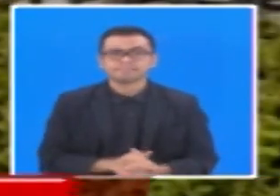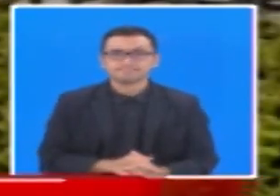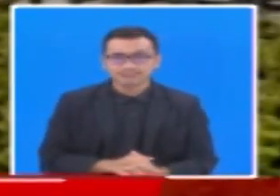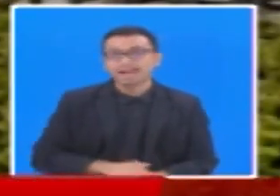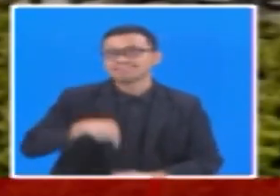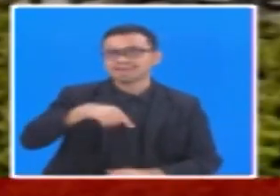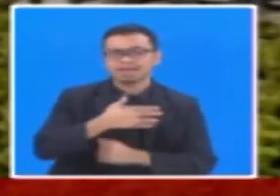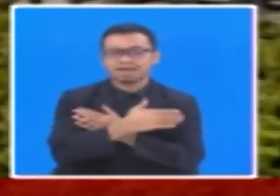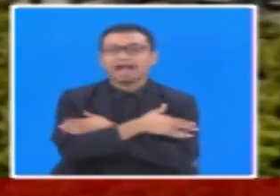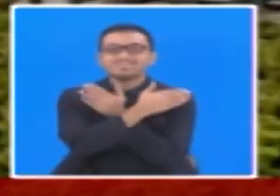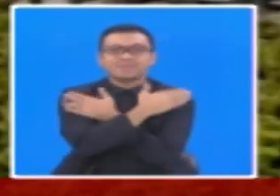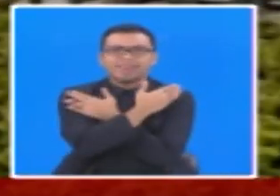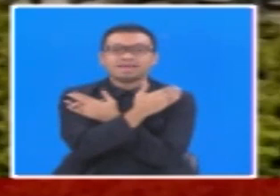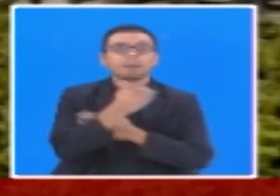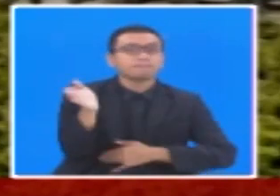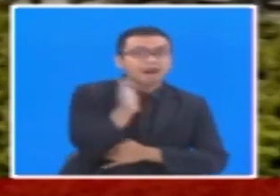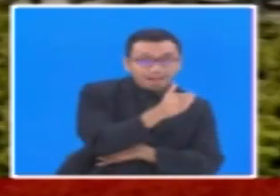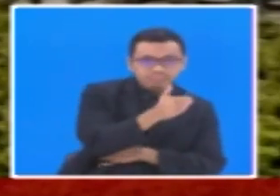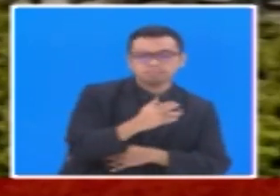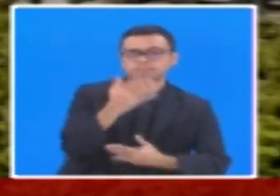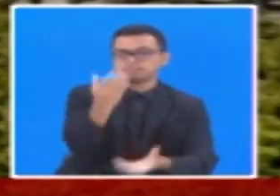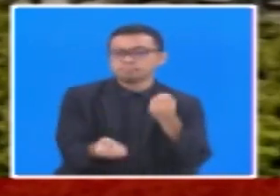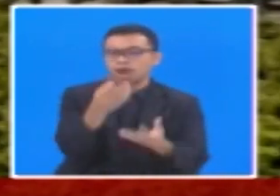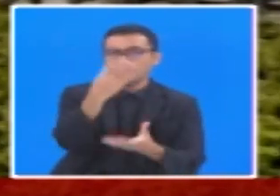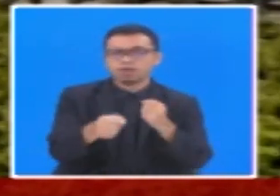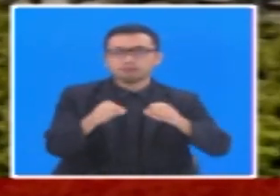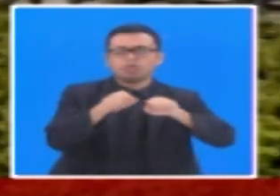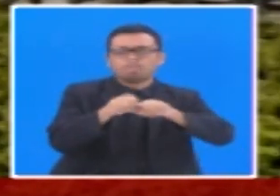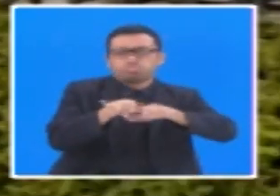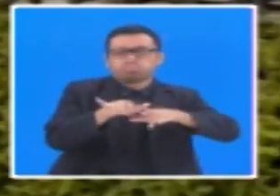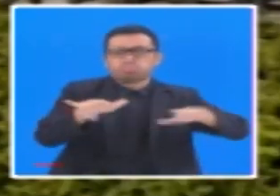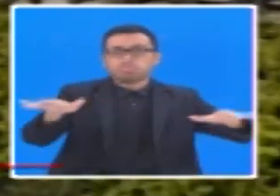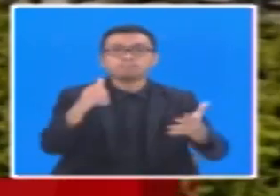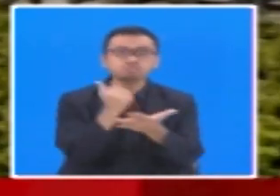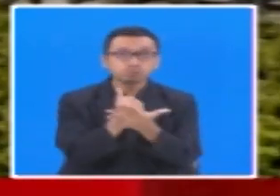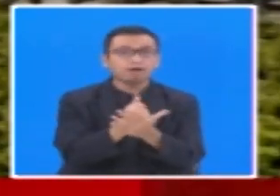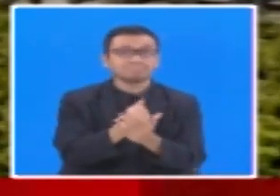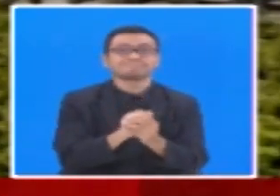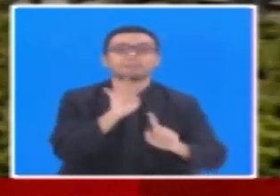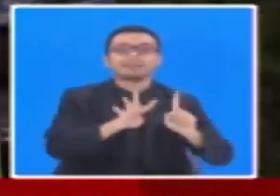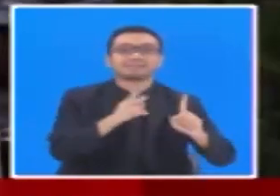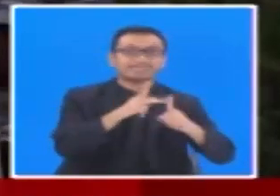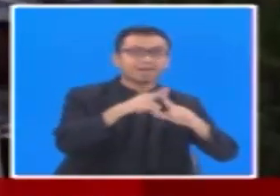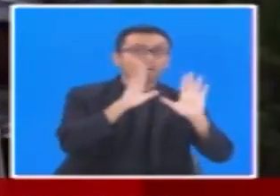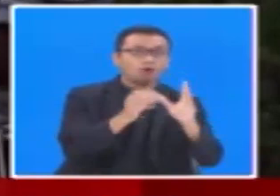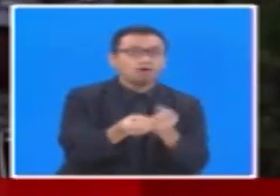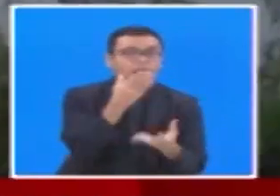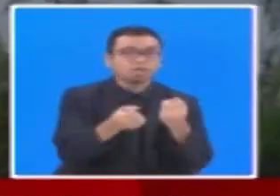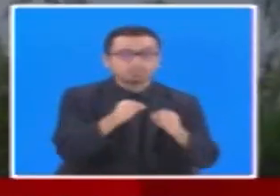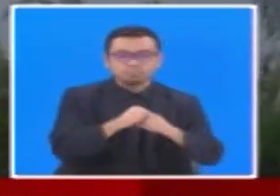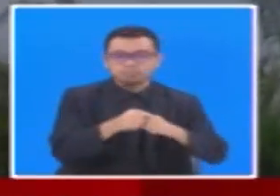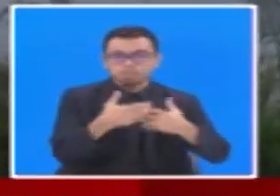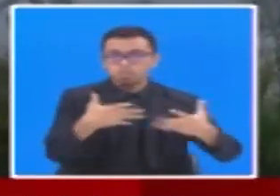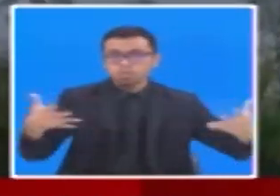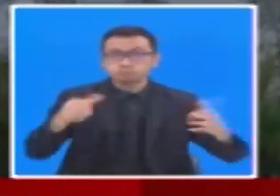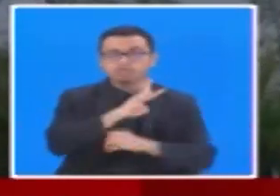Barat sampai saat ini semakin meluas. Yang sebelumnya hanya 14 hektar, sekarang sudah mencapai 33